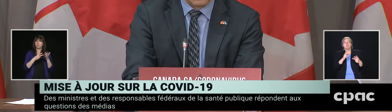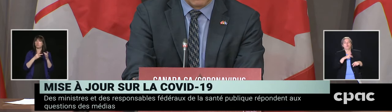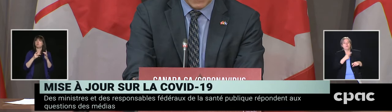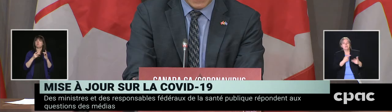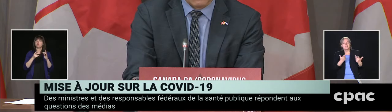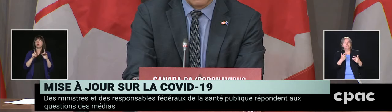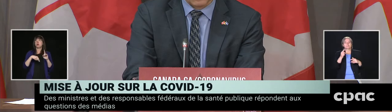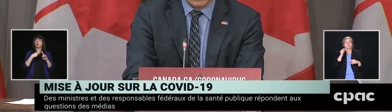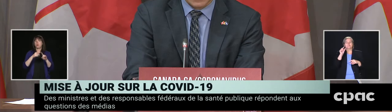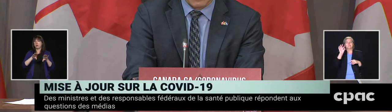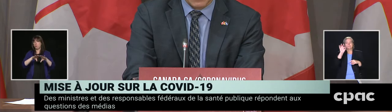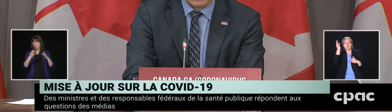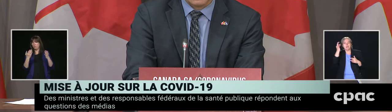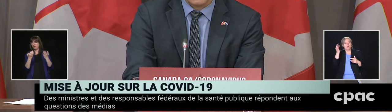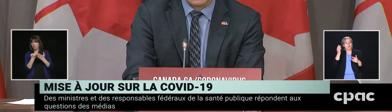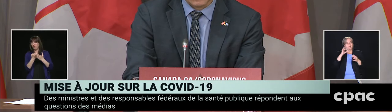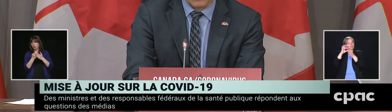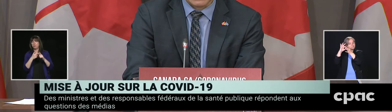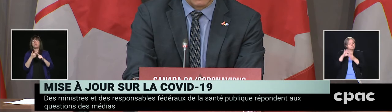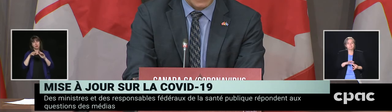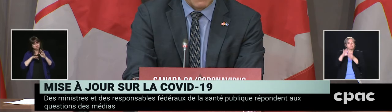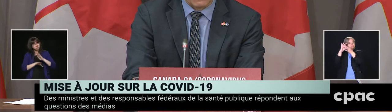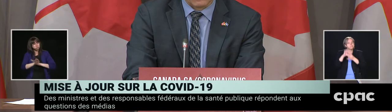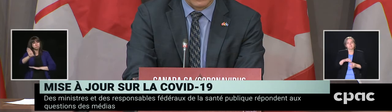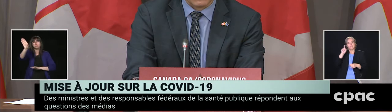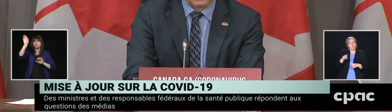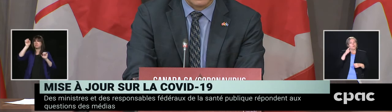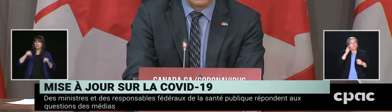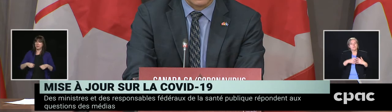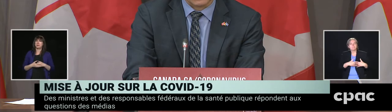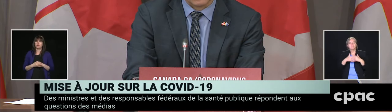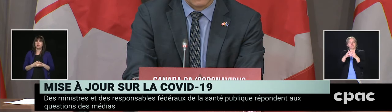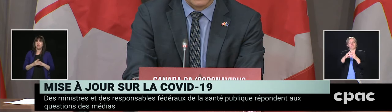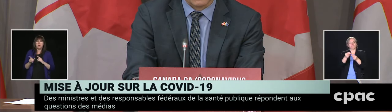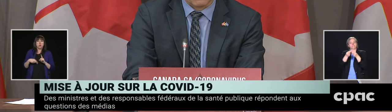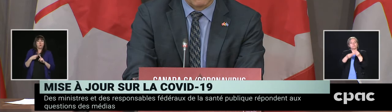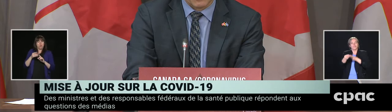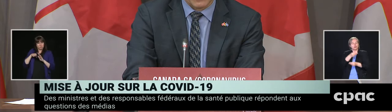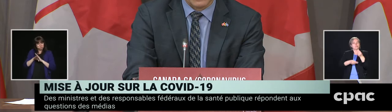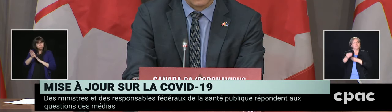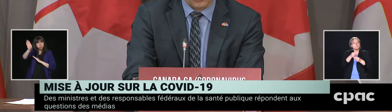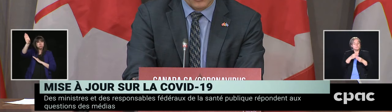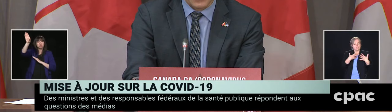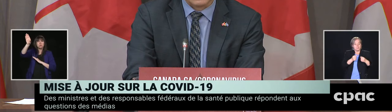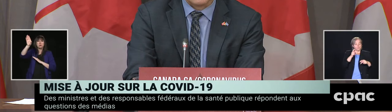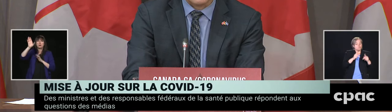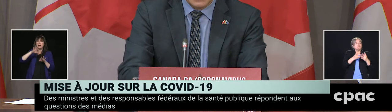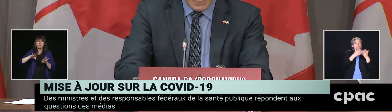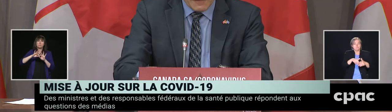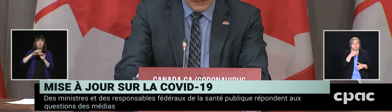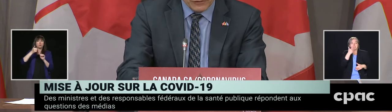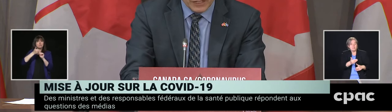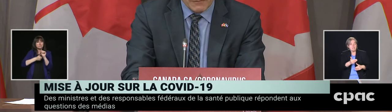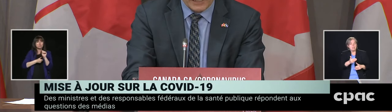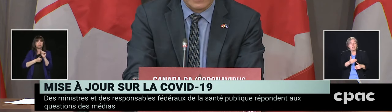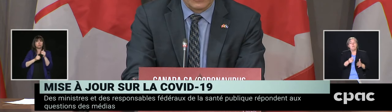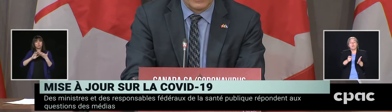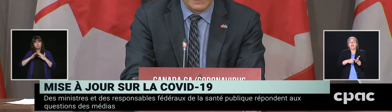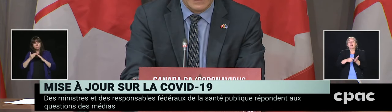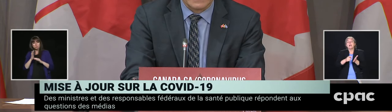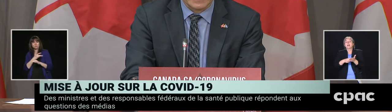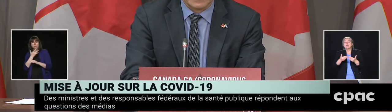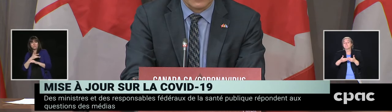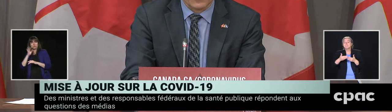ça fonctionne bien au niveau de la santé publique, et je crois que ça va très bien fonctionner aussi lorsque va venir le moment de relancer, avec une